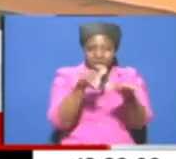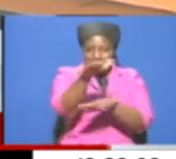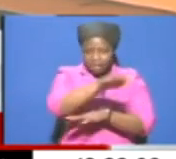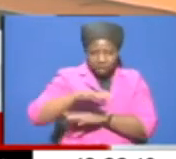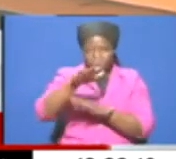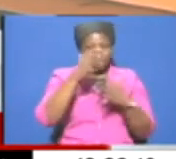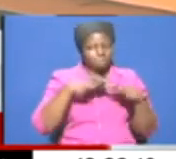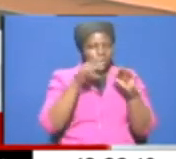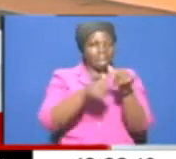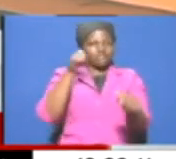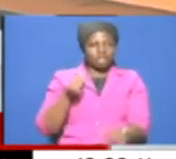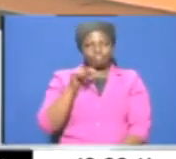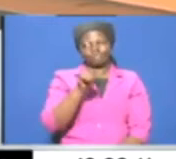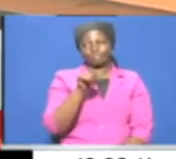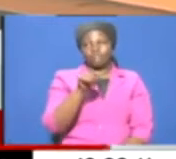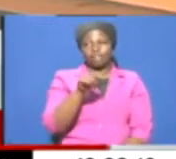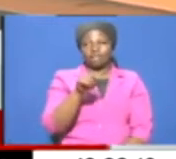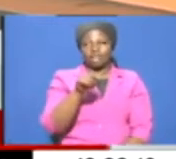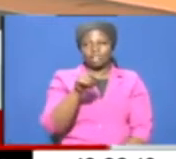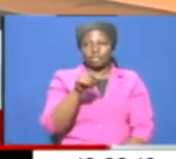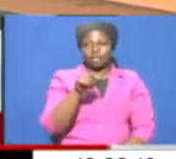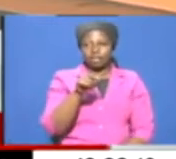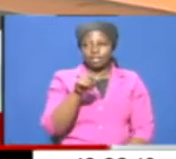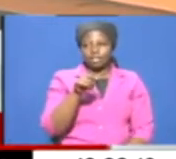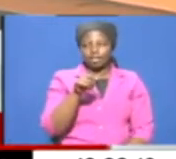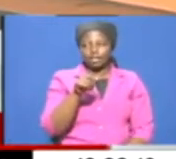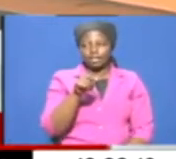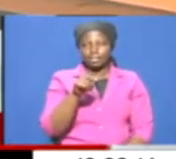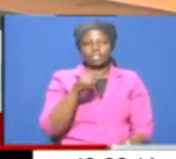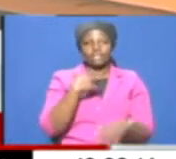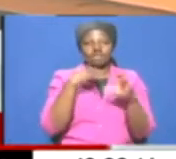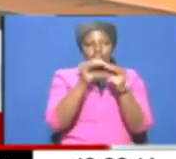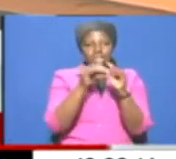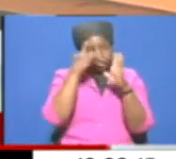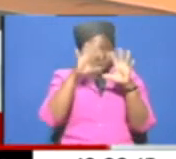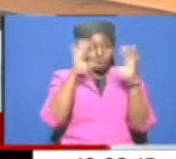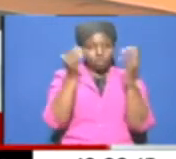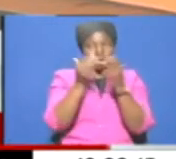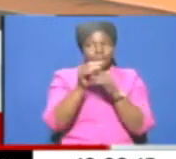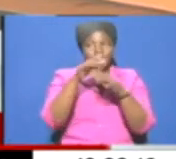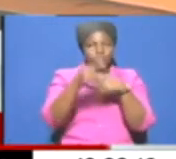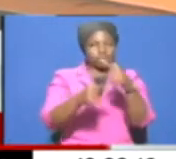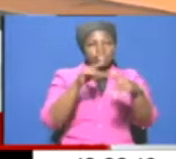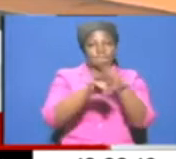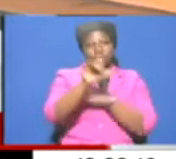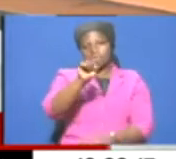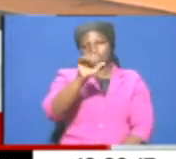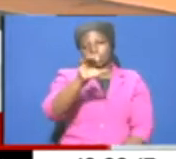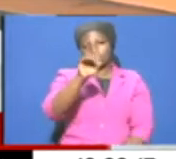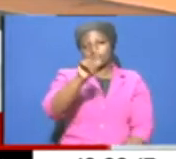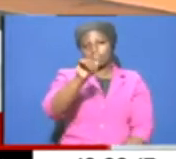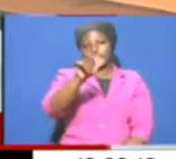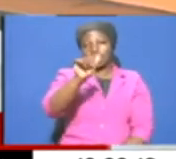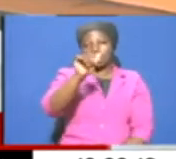wanaikwepa. Lakini kuna mkutano mtazamaji wa viongozi wa dunia ambao unaendelea mjini Scotland ama mjini